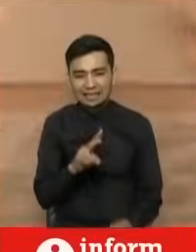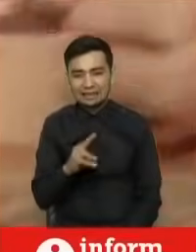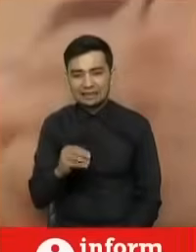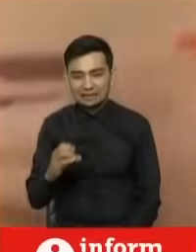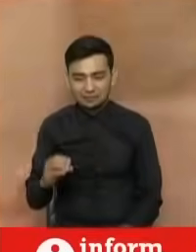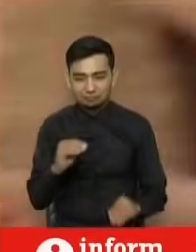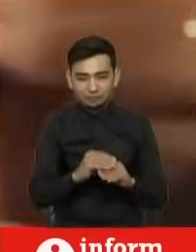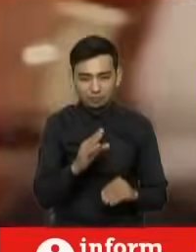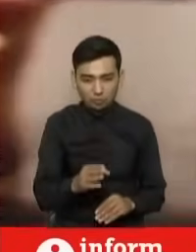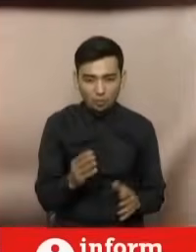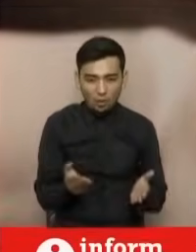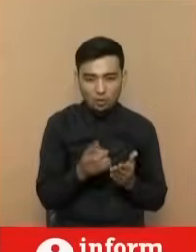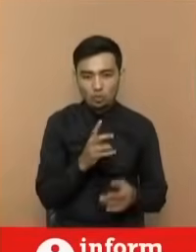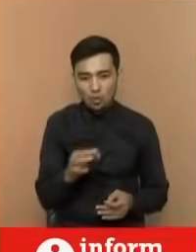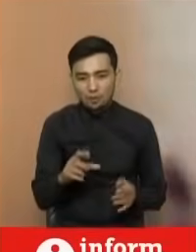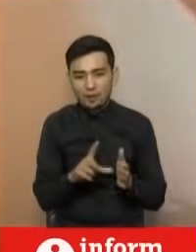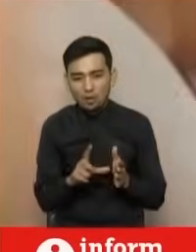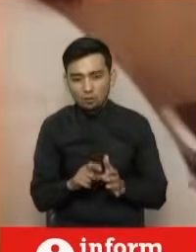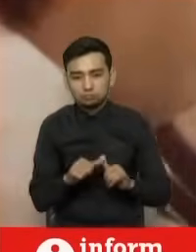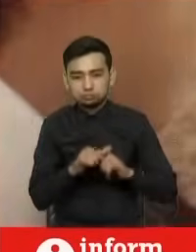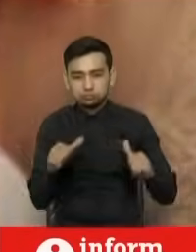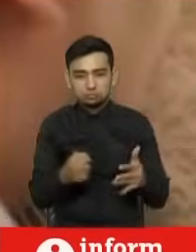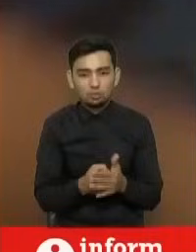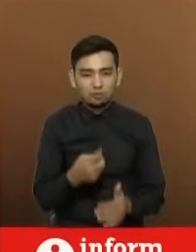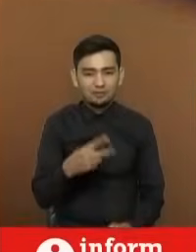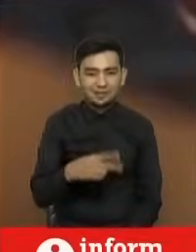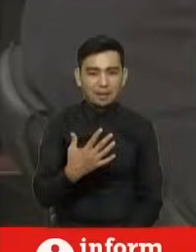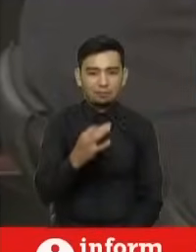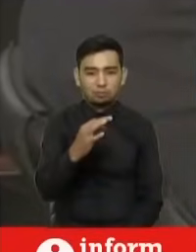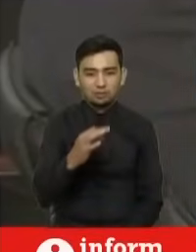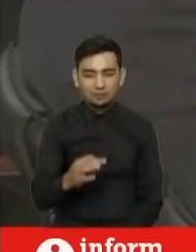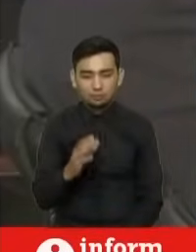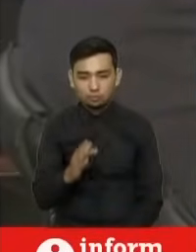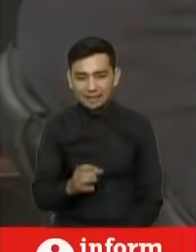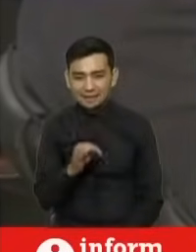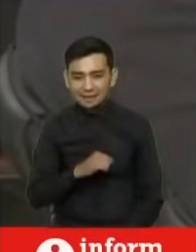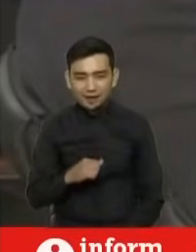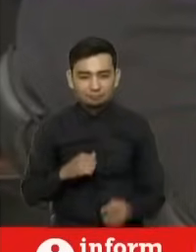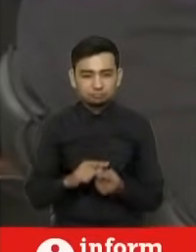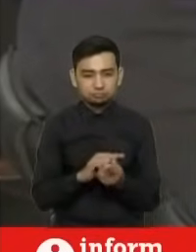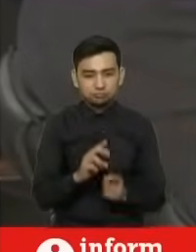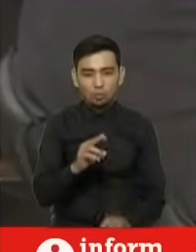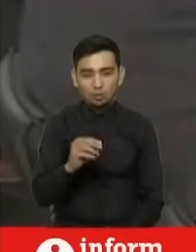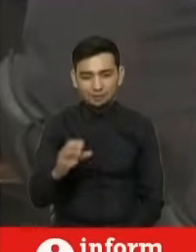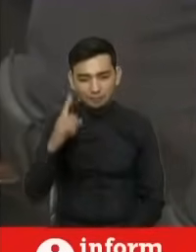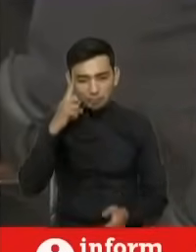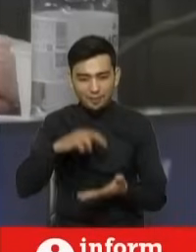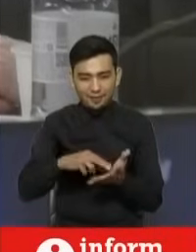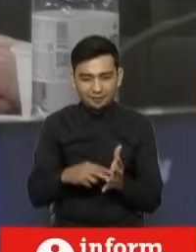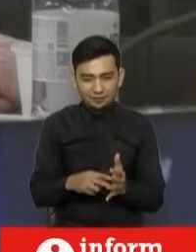однако корпоративный подоходный налог увеличивается до 25%. Сам обновленный кодекс планирует принять к